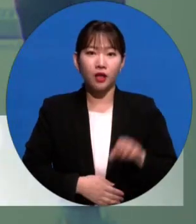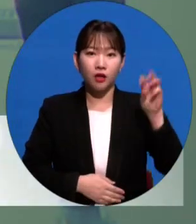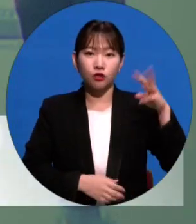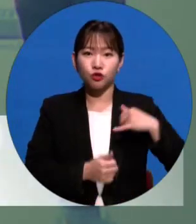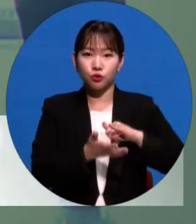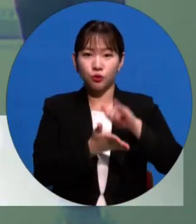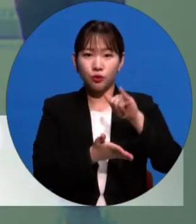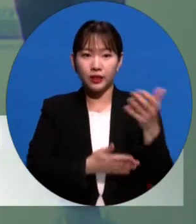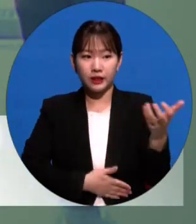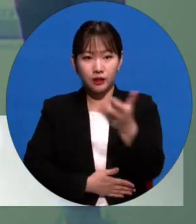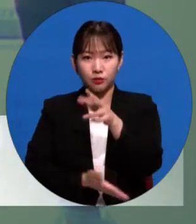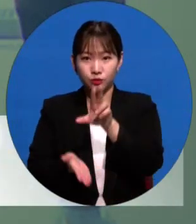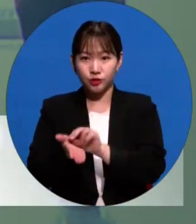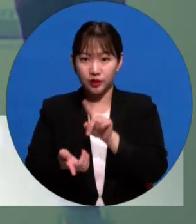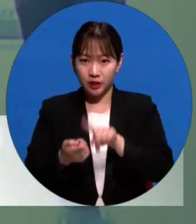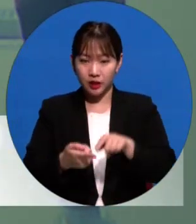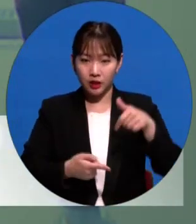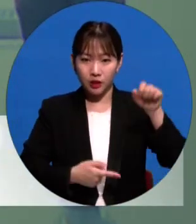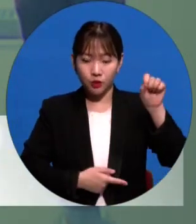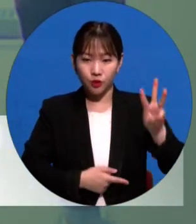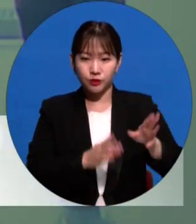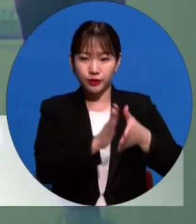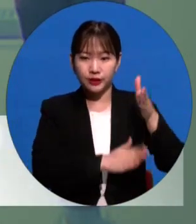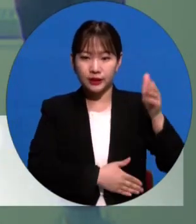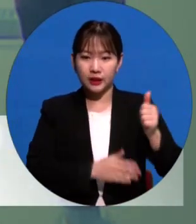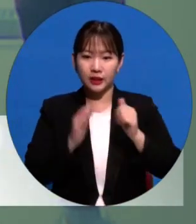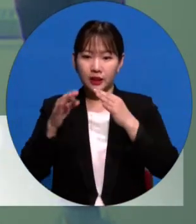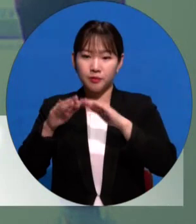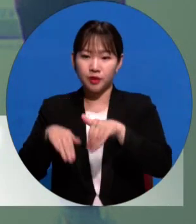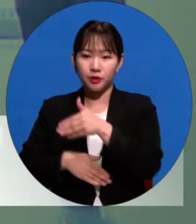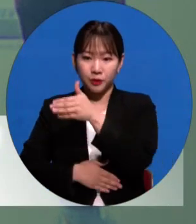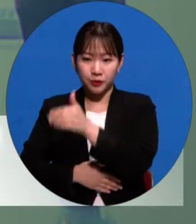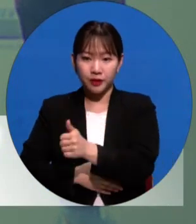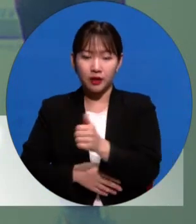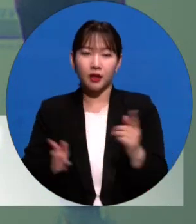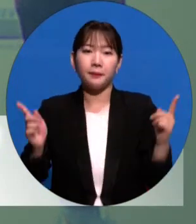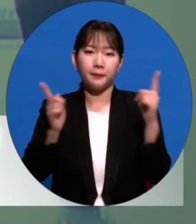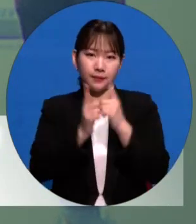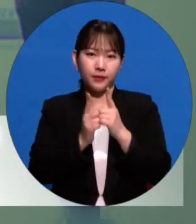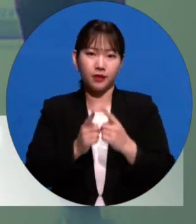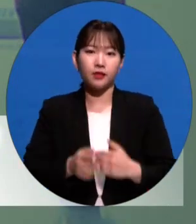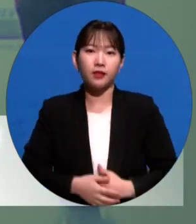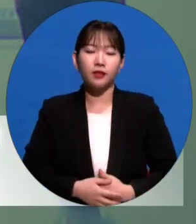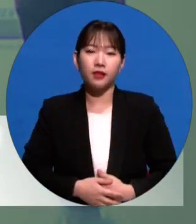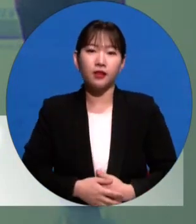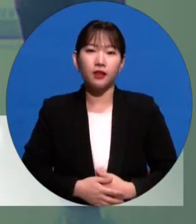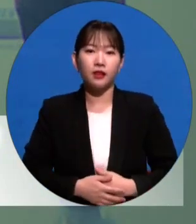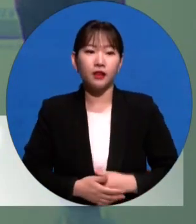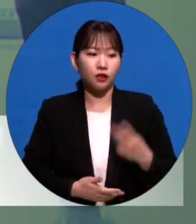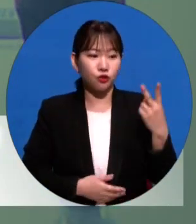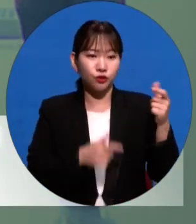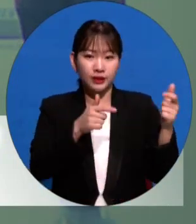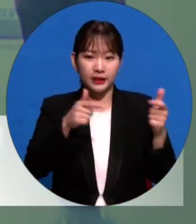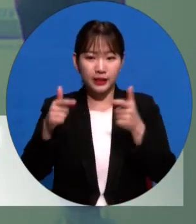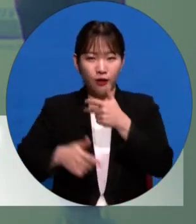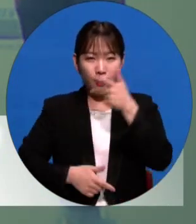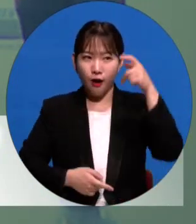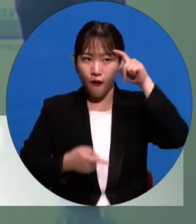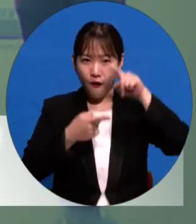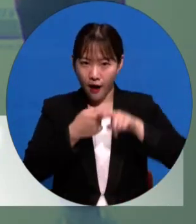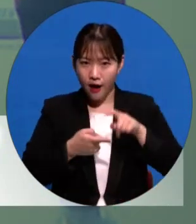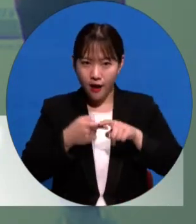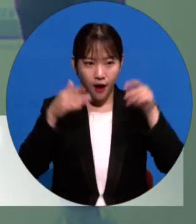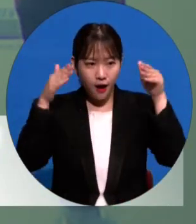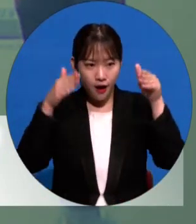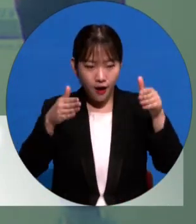광주 군공항 이전 문제를 놓고 강기정 광주시장과 김영록 전남지사가 만났습니다. 양 지역의 높은 관심 속에